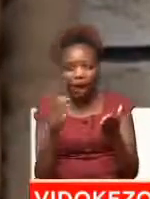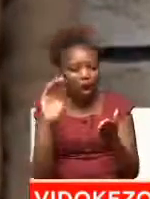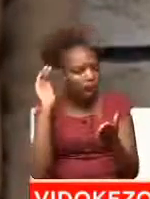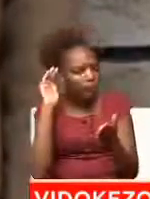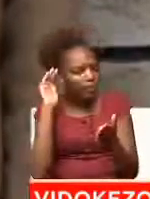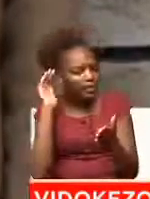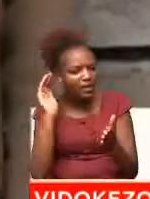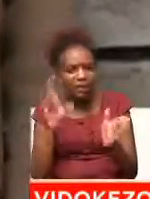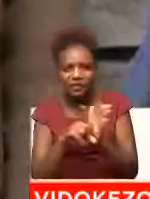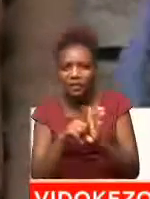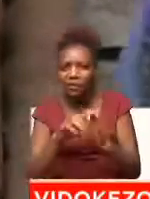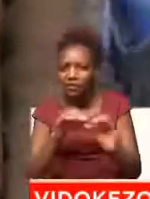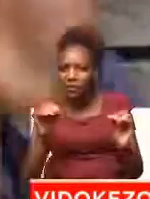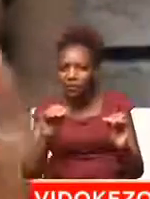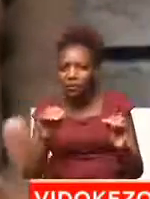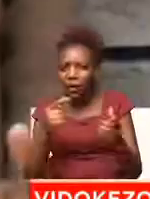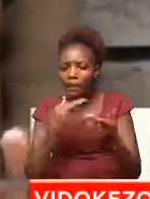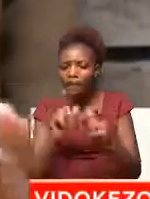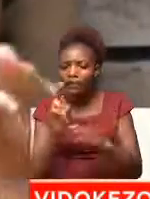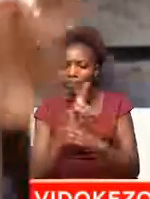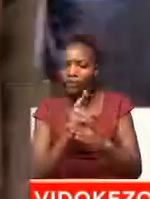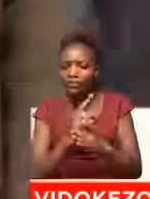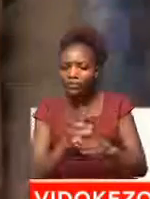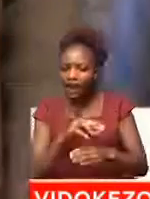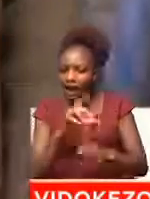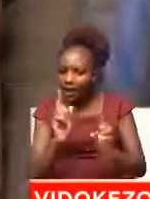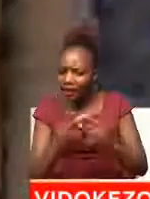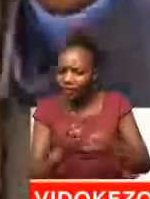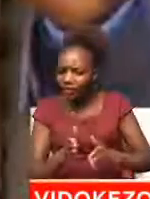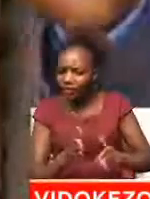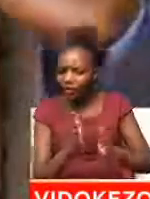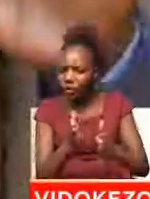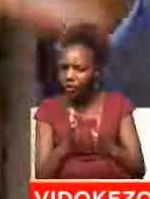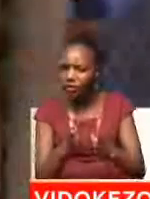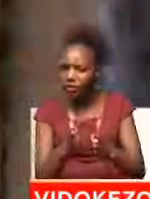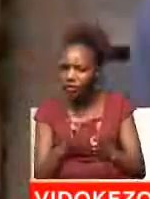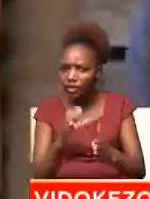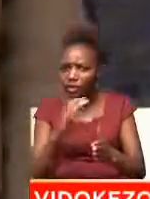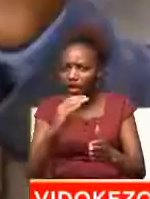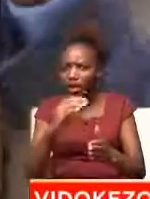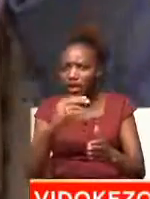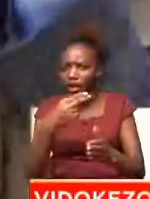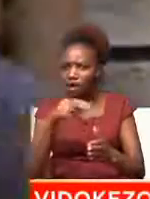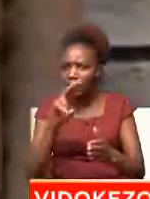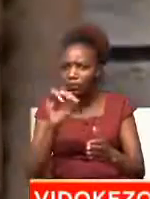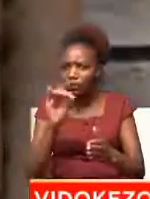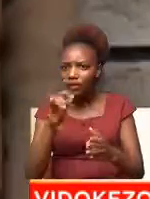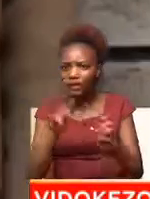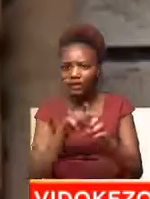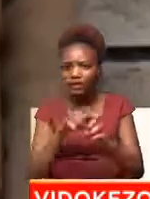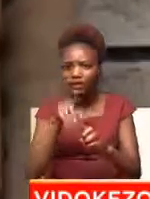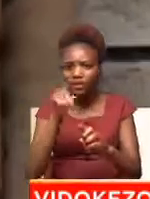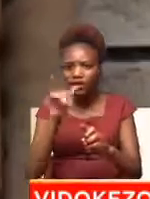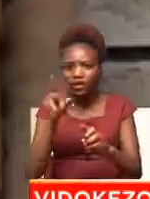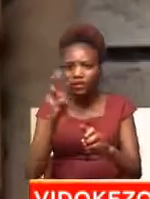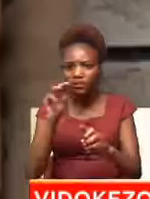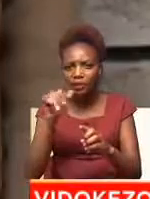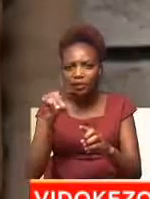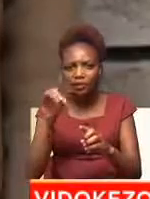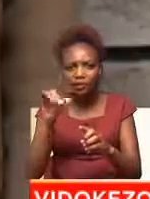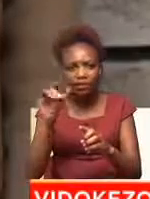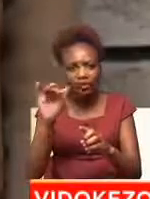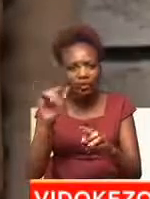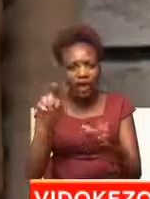highway, yanapita barabara ya Sirisia, yanapita barabara ya Chwele, Kimilili, Kamkuywa, kuepa vituo